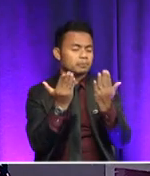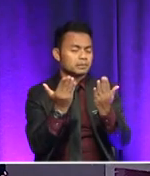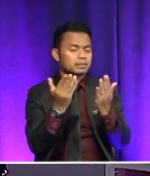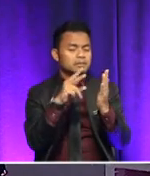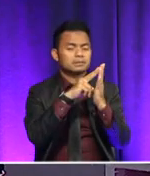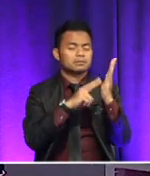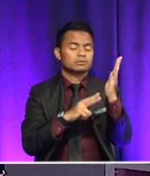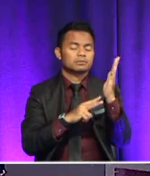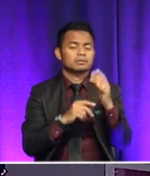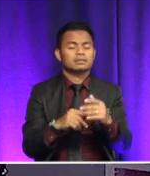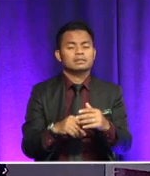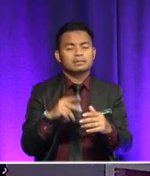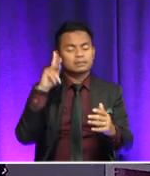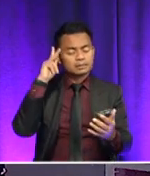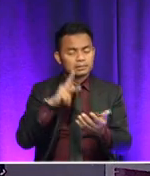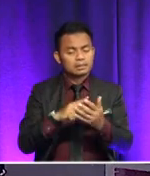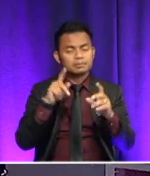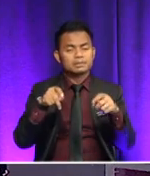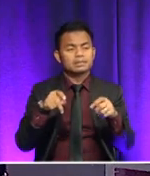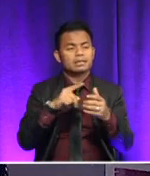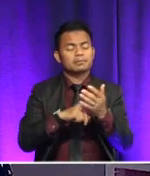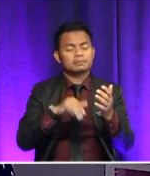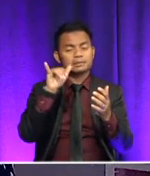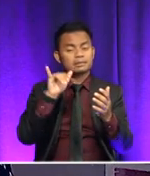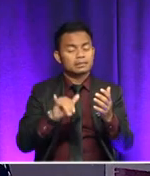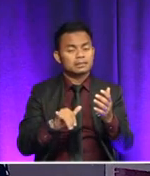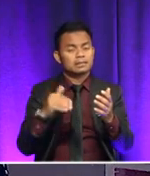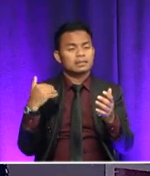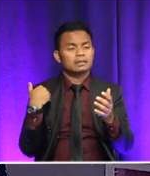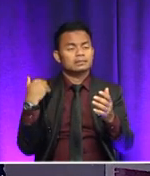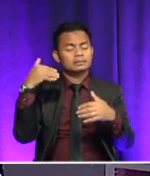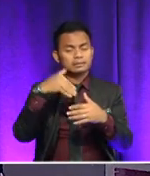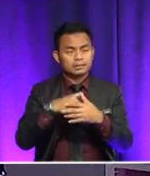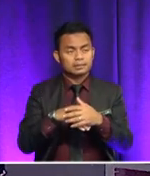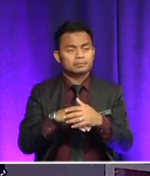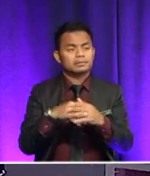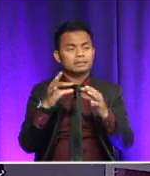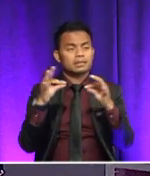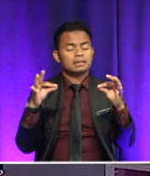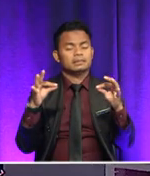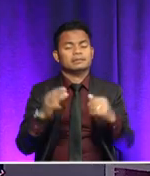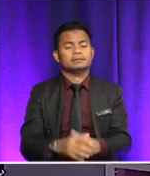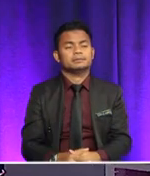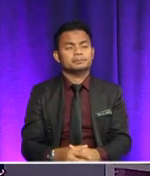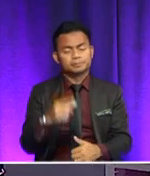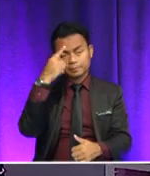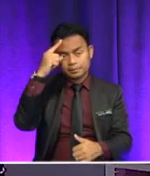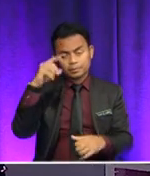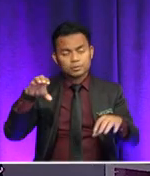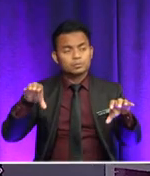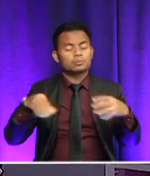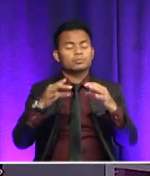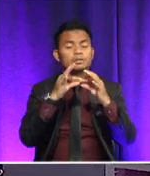yang terdapat dalam petikan ini sebenarnya Ivan Ayo majmu ini sangat penting untuk membenahi dalam